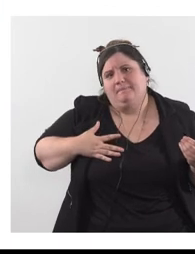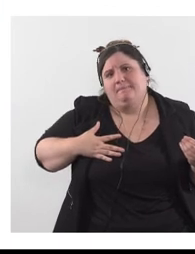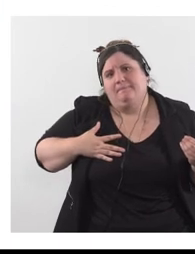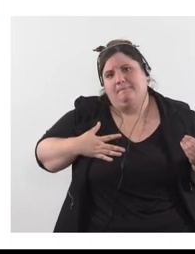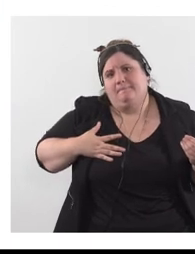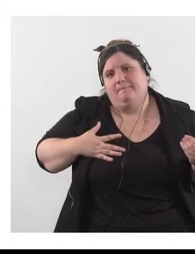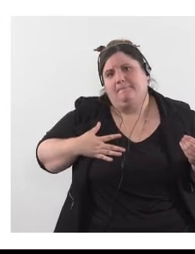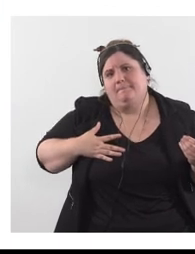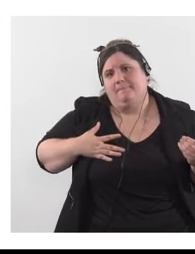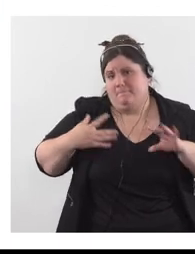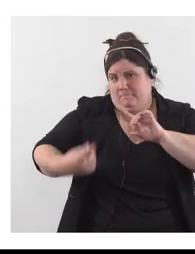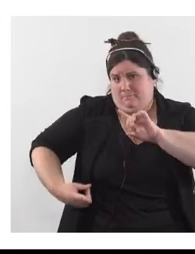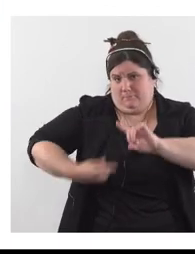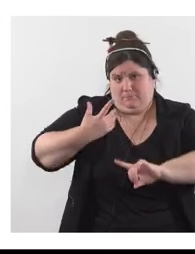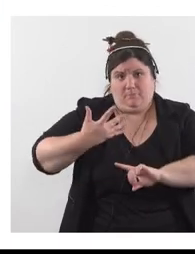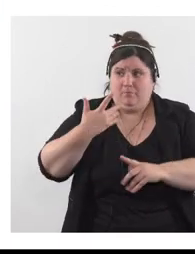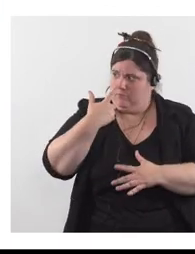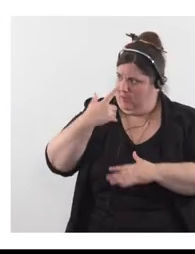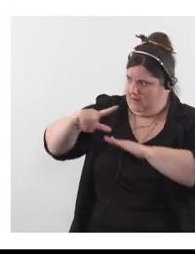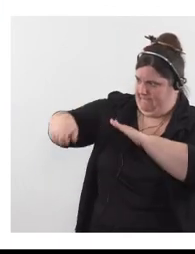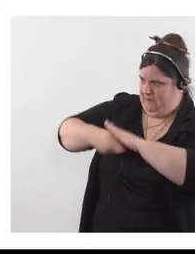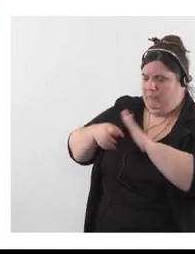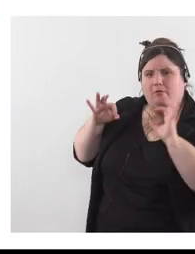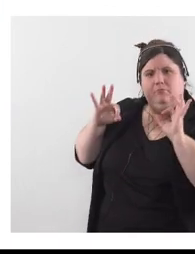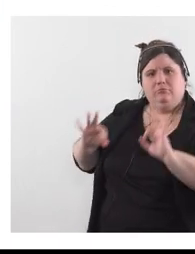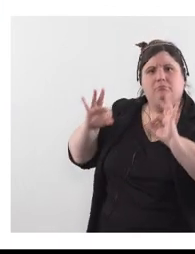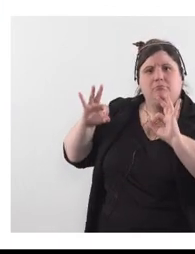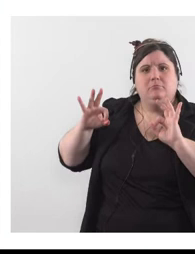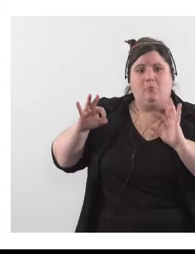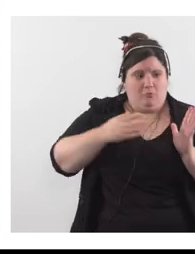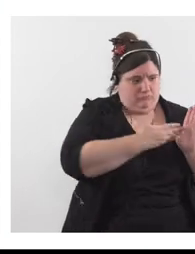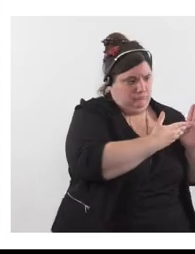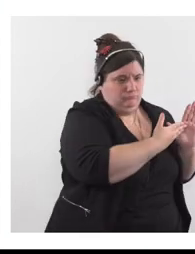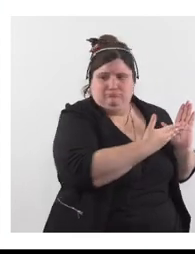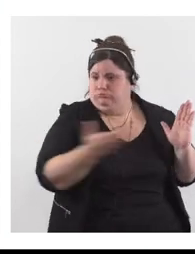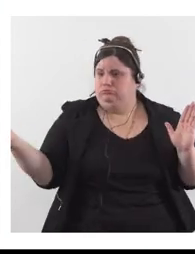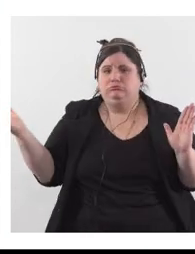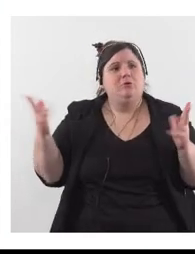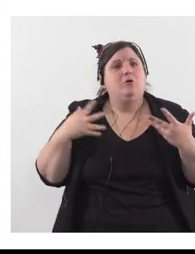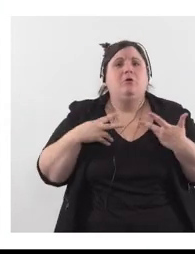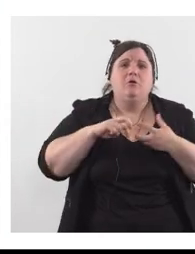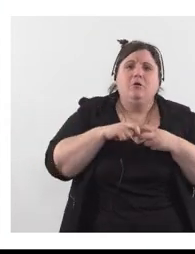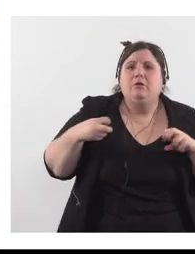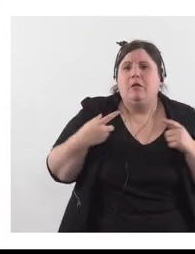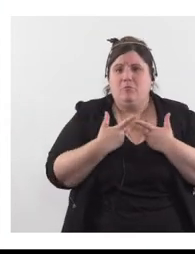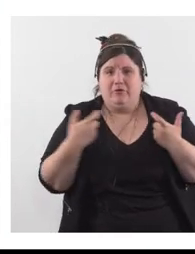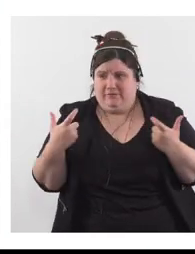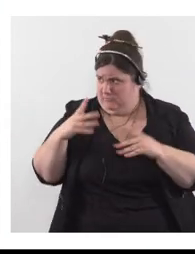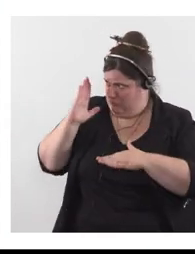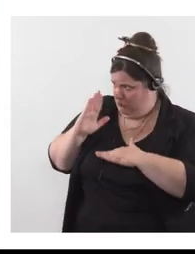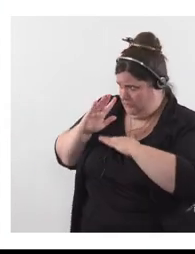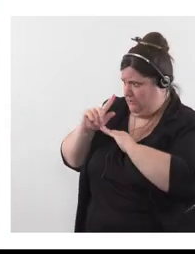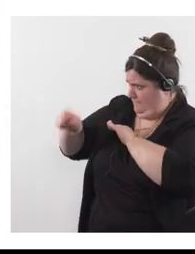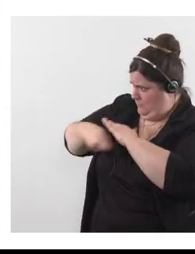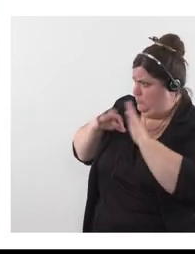du besoin d'être financé correctement pour toutes nos organisations que nous représentons ici pour pouvoir combattre ce genre de